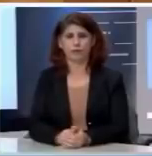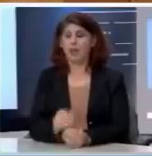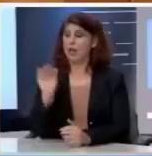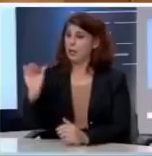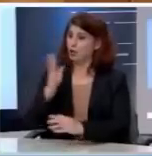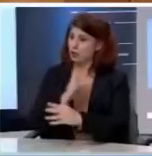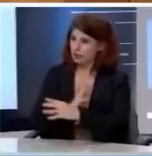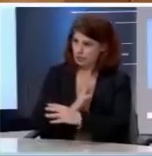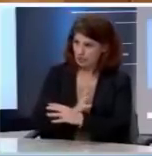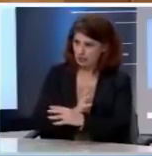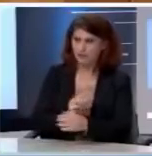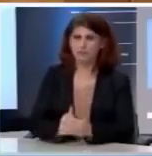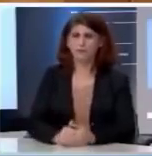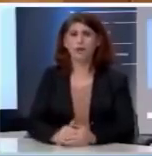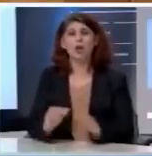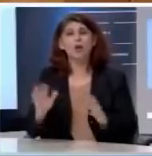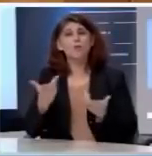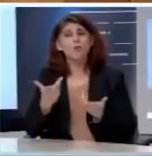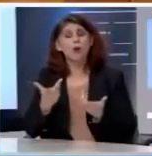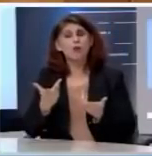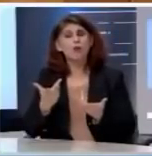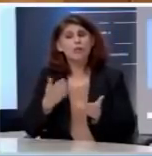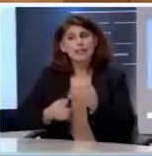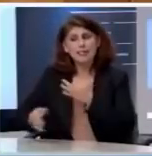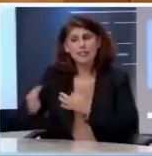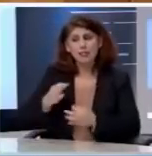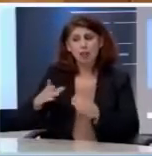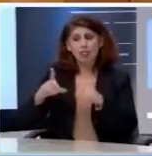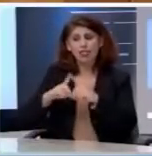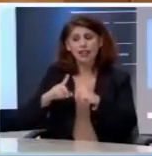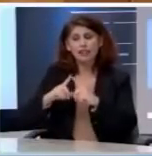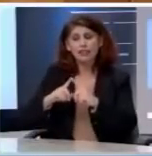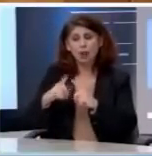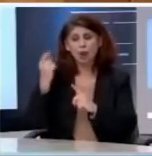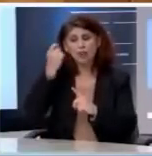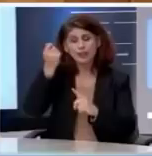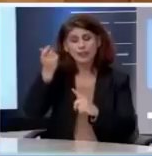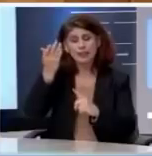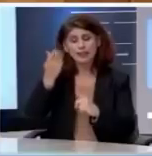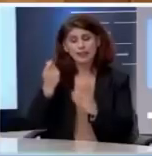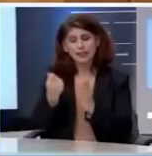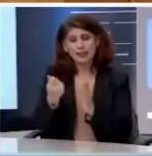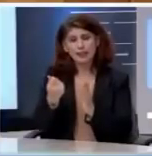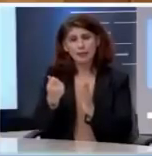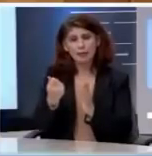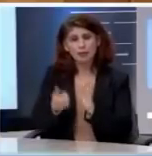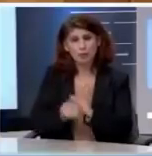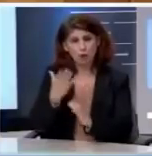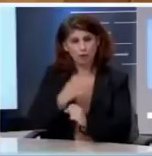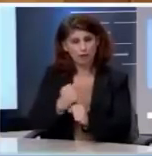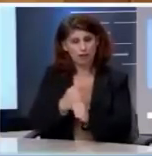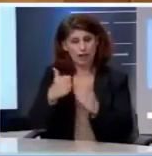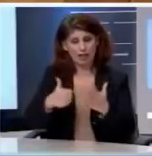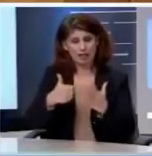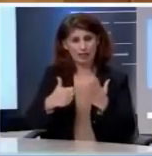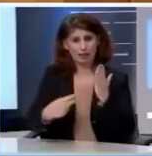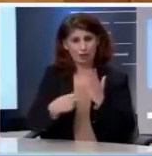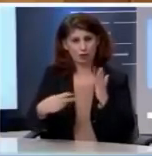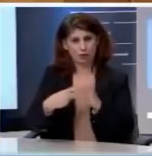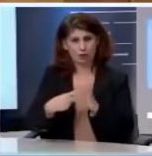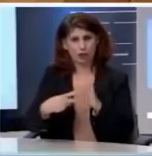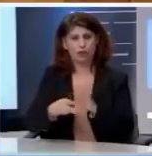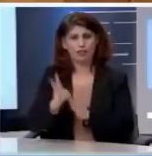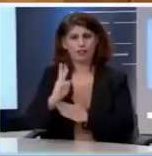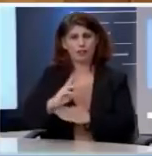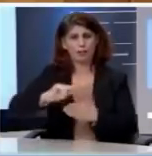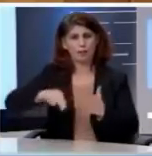Ερώτηση της εισαγγελέως. Πώς εξηγείται το δελτίο τιμών με τα νέα φάρμακα στις 6-8 του 2013 το